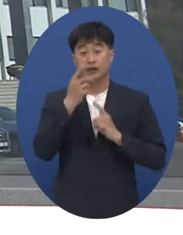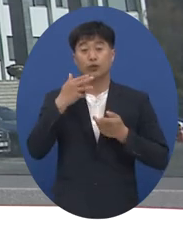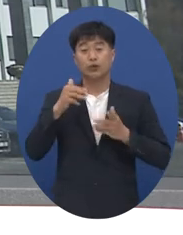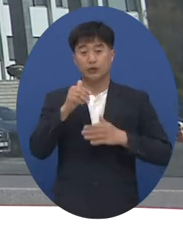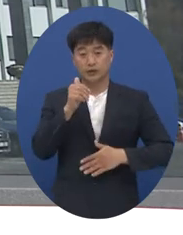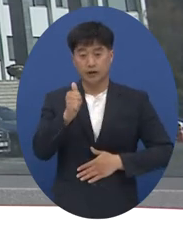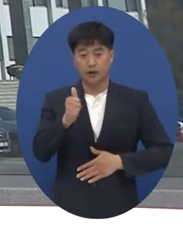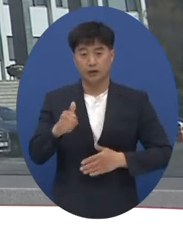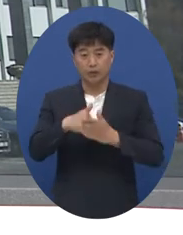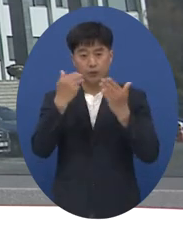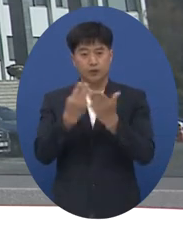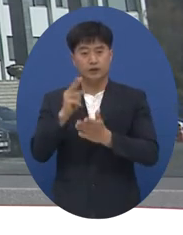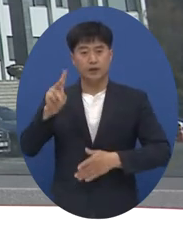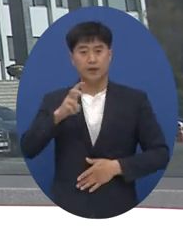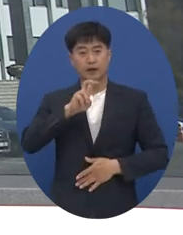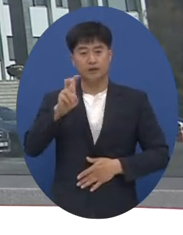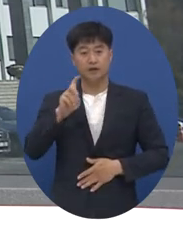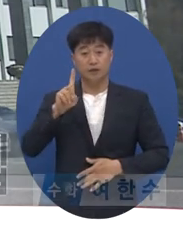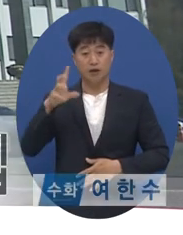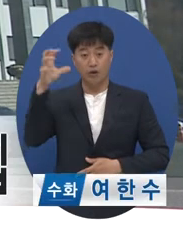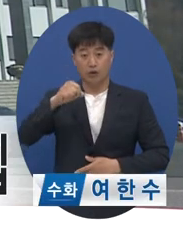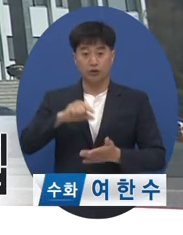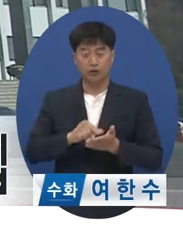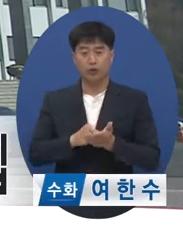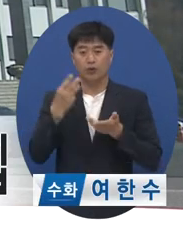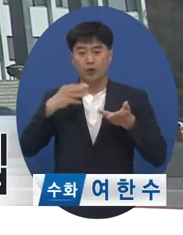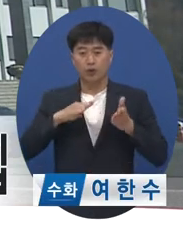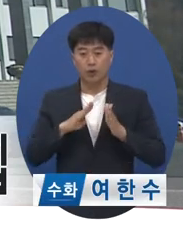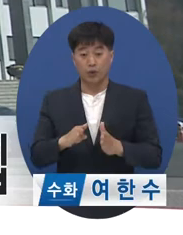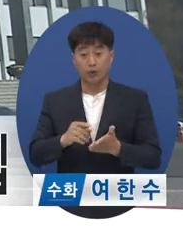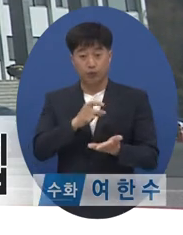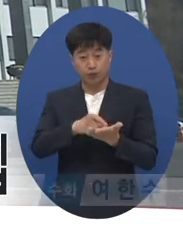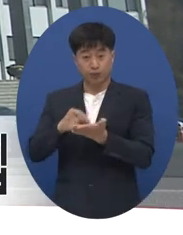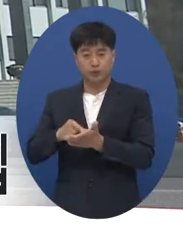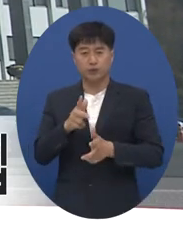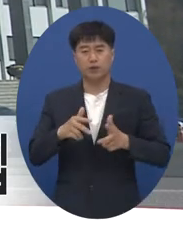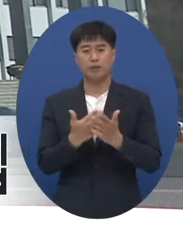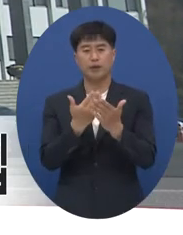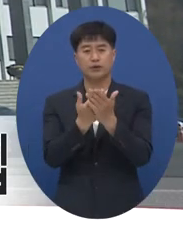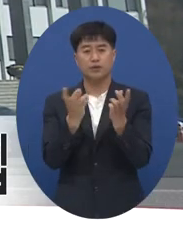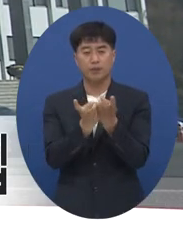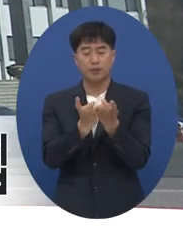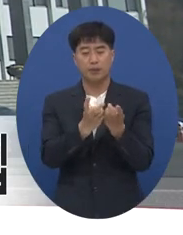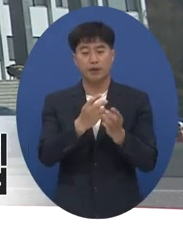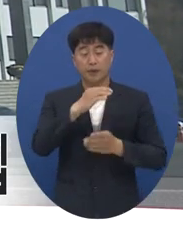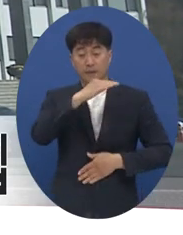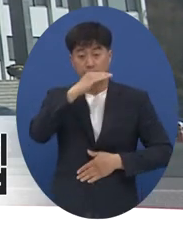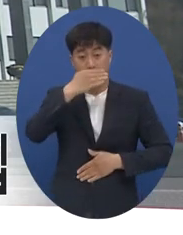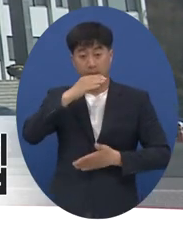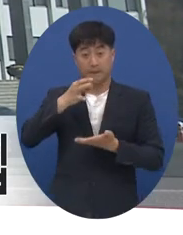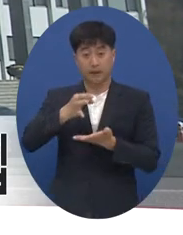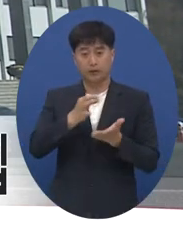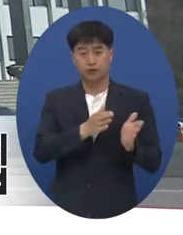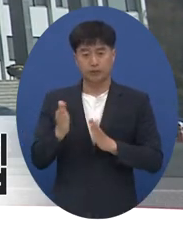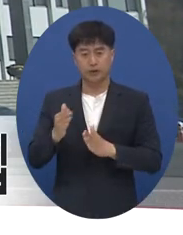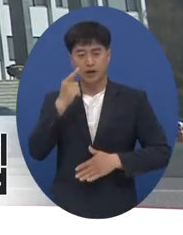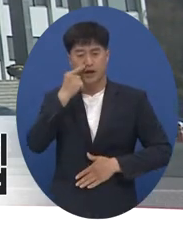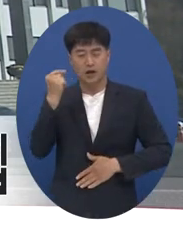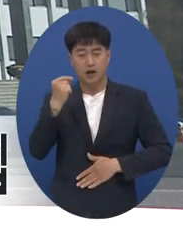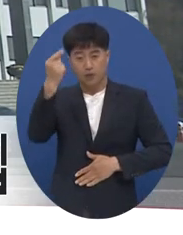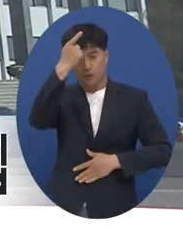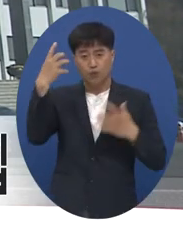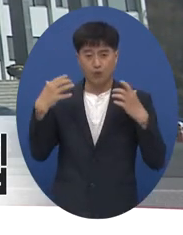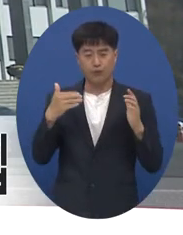이재명 형기를 주사가 총 3백 21억원 규모의 경기도 소재 부품산업 육성 대책 예산을 마련해 일본 정부의